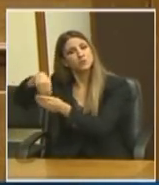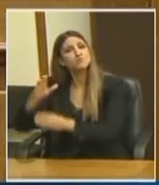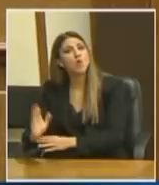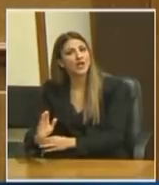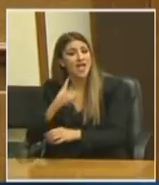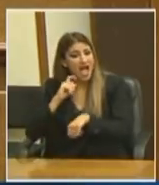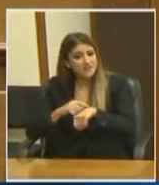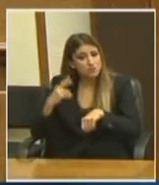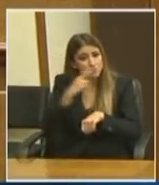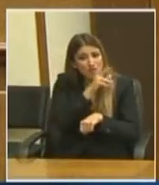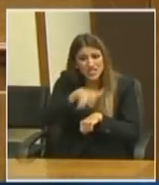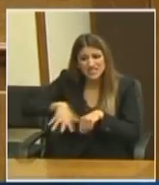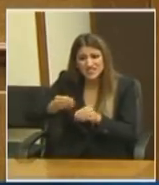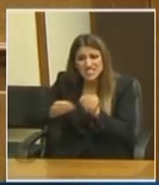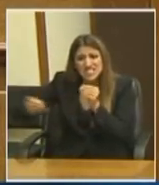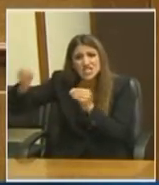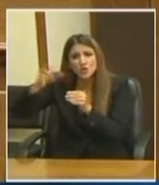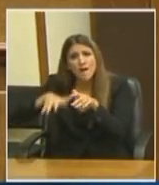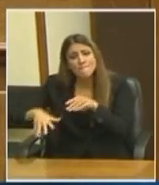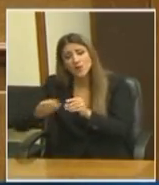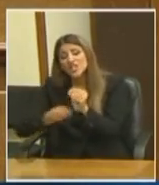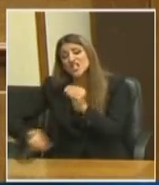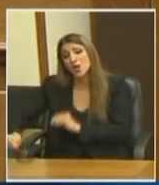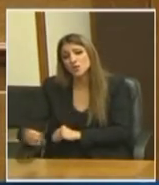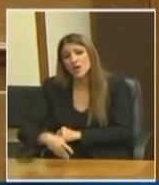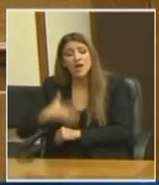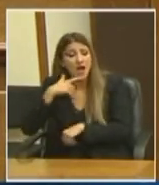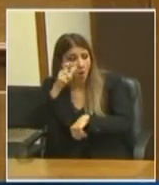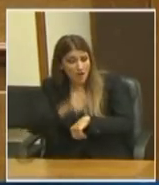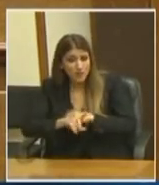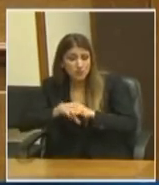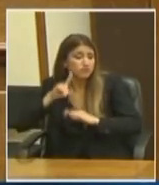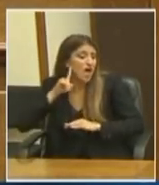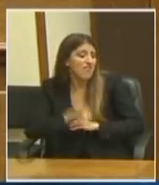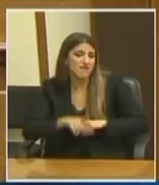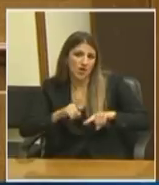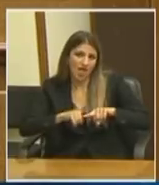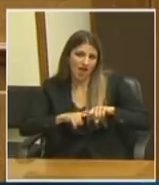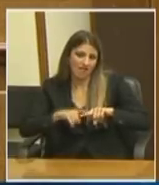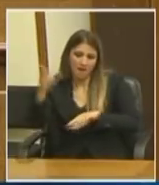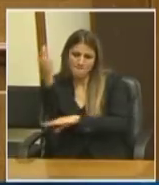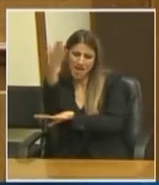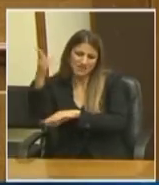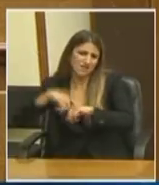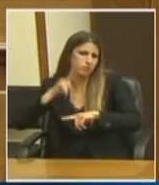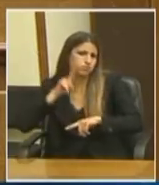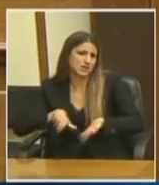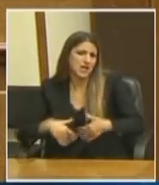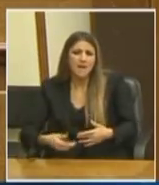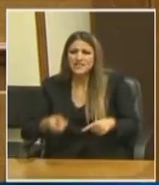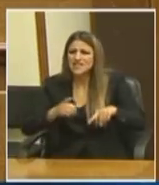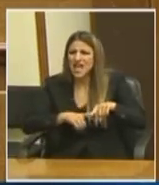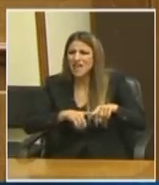χειρότερες προϋποθέσεις για το αύριο και σκασίλα του η χώρα. Άλλωστε για αυτούς η χώρα δεν υπάρχει. Αντιλαμβάνονται τη χώρα ως ένα